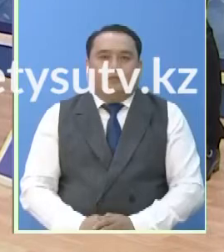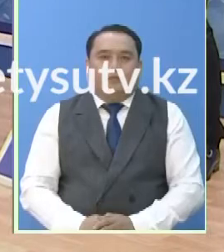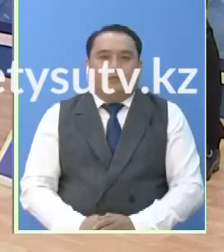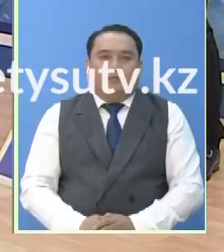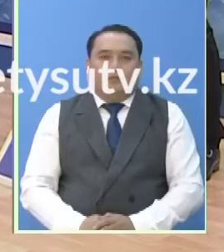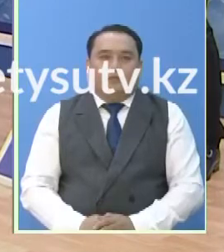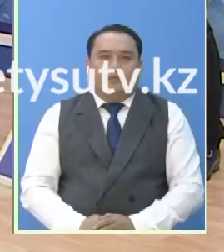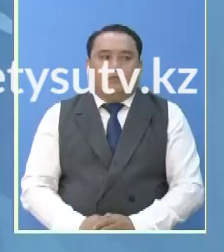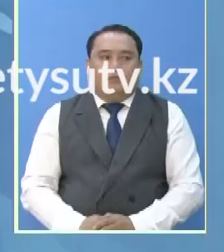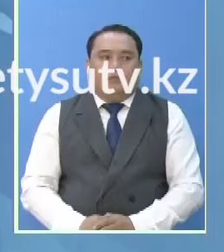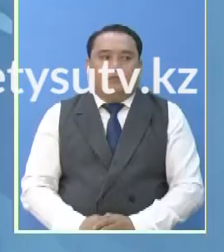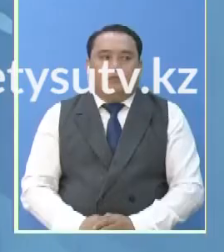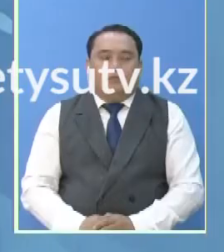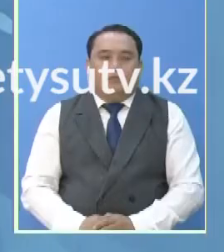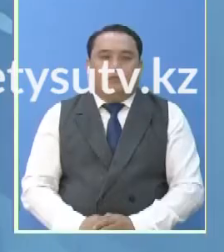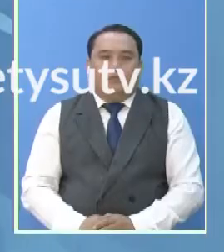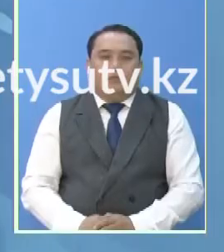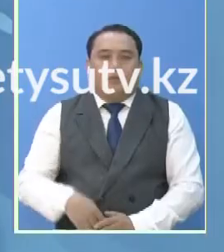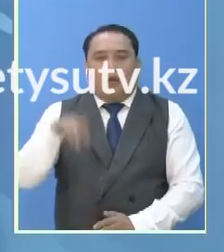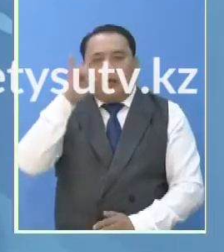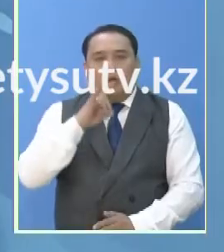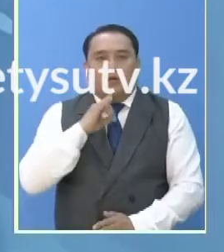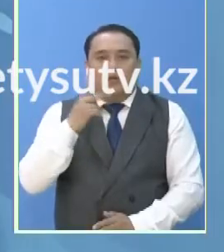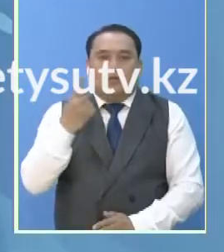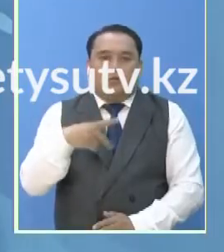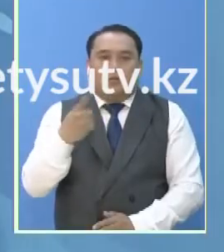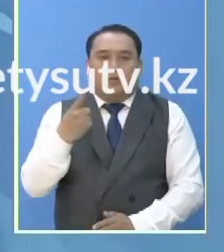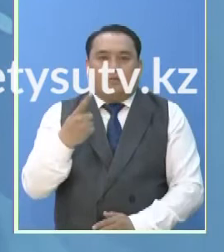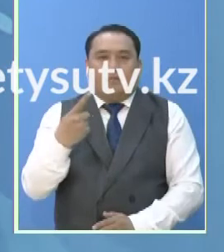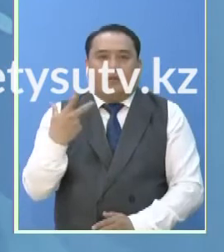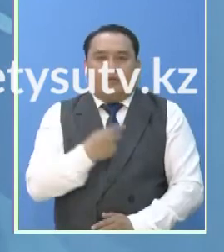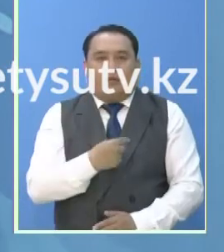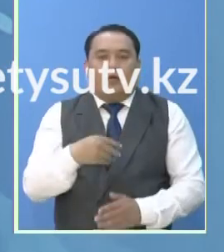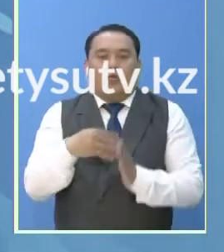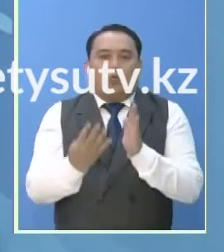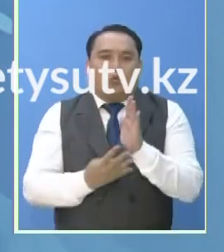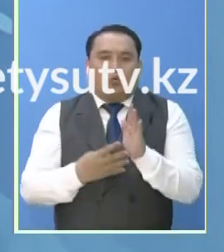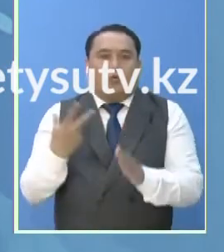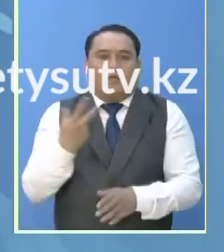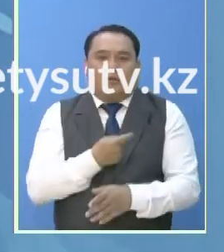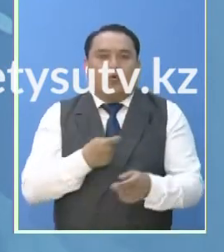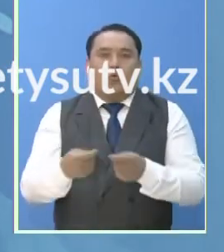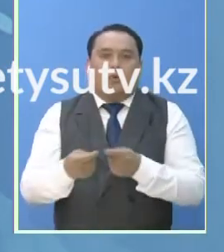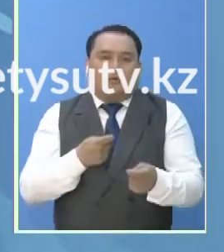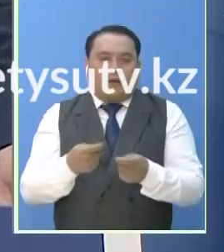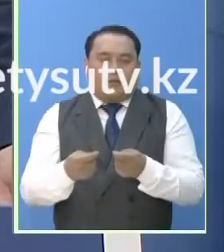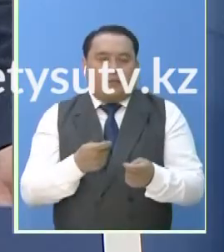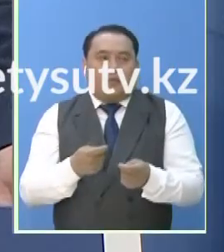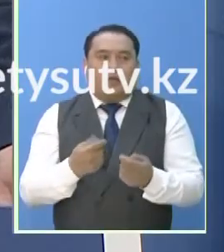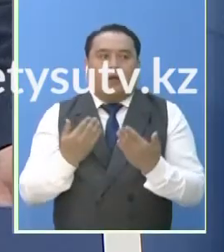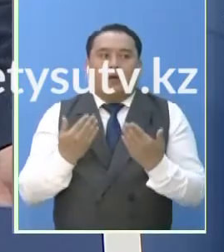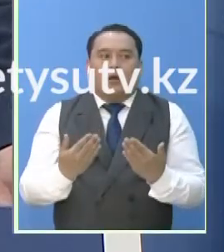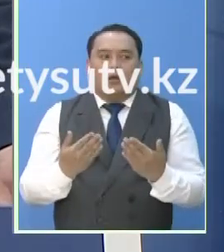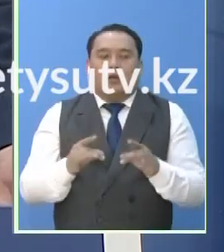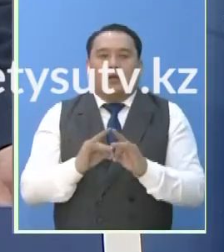Негизиңиздер энди өздөрүңүз билесиздер, бизде Казакстан боюнча мурун 21 вакцина эдим, азыр 19 вакцина, вакцина управляемый дейт мисалы. Энди